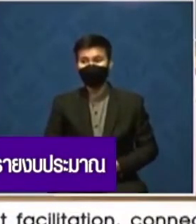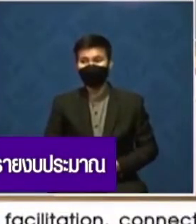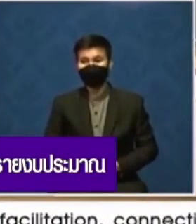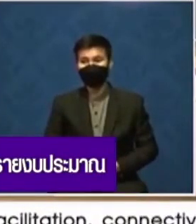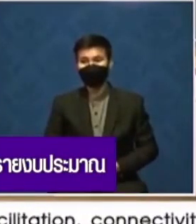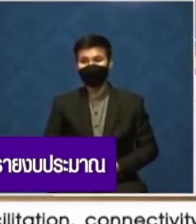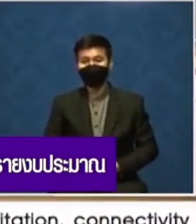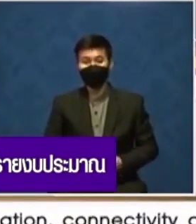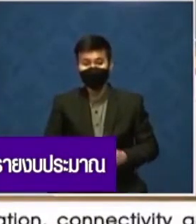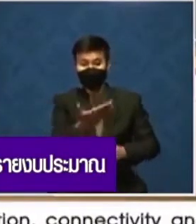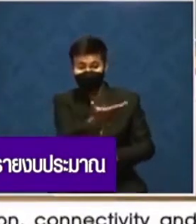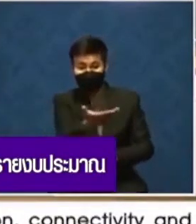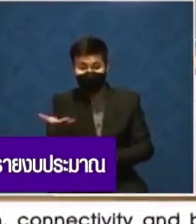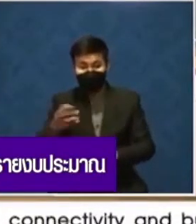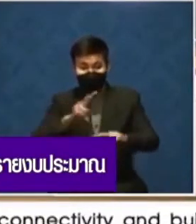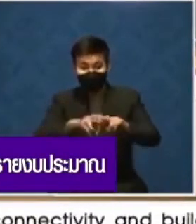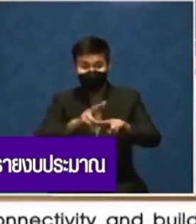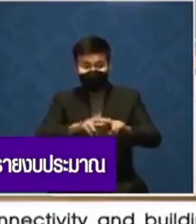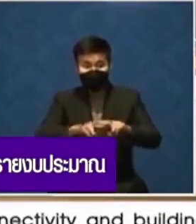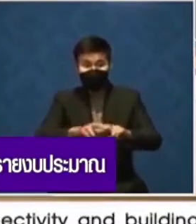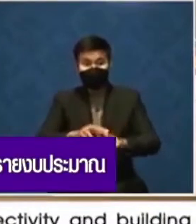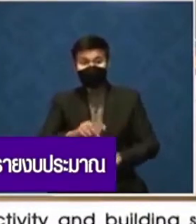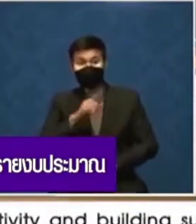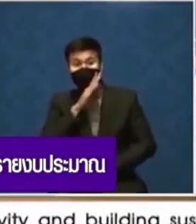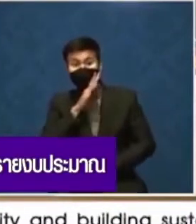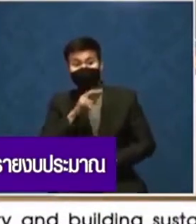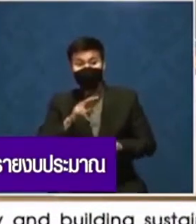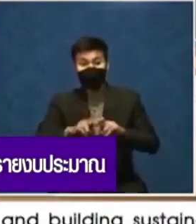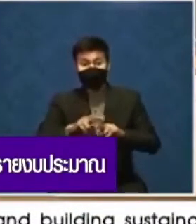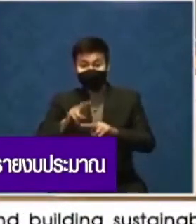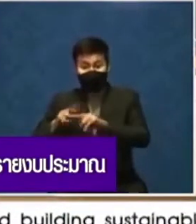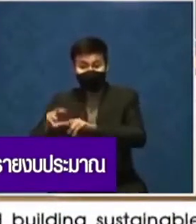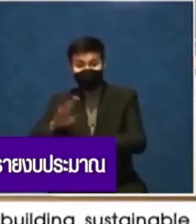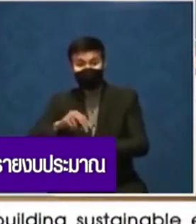นั่งลงนะฮะทำไมนั่งลงผมยืนขึ้นนะครับนั่งครับ